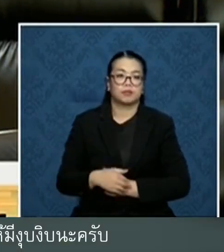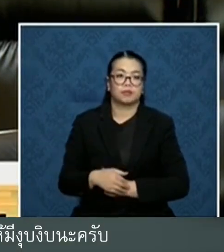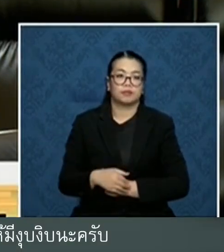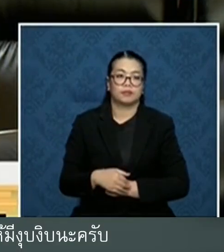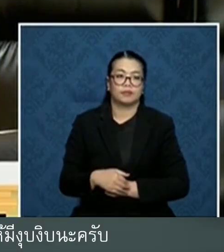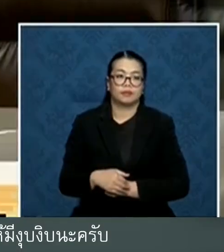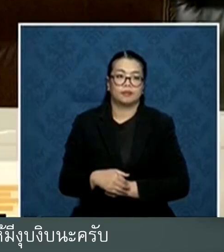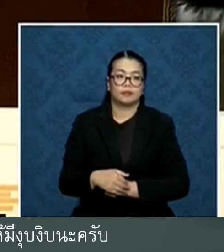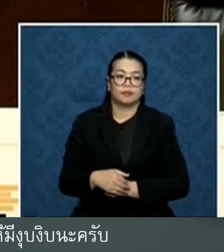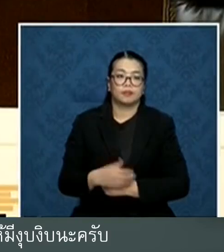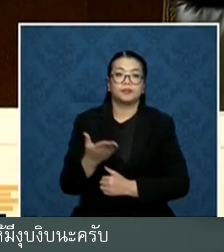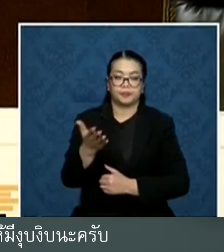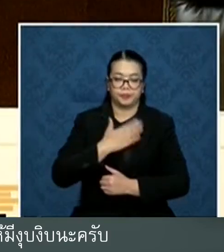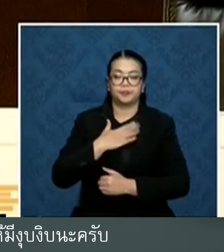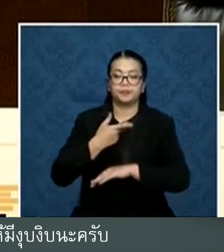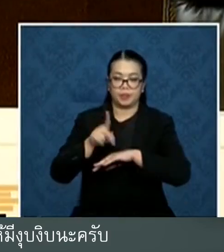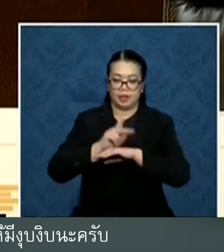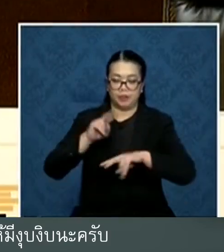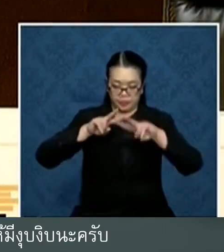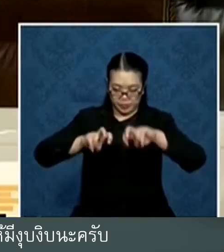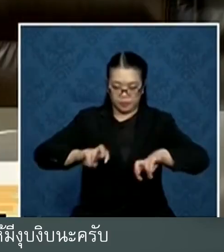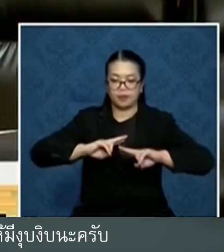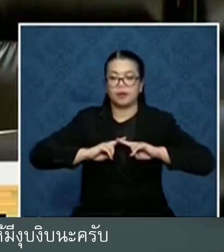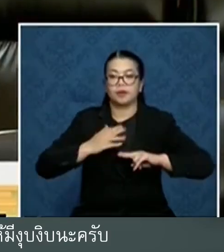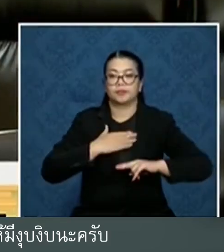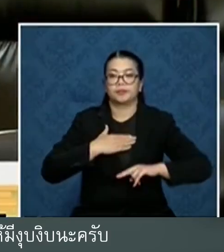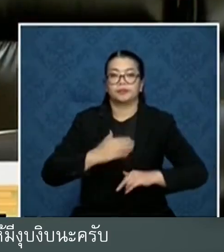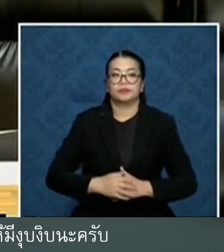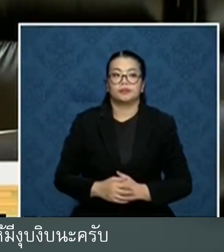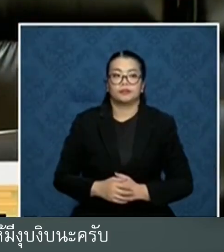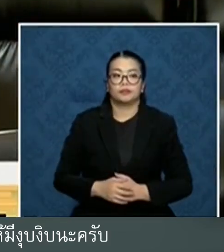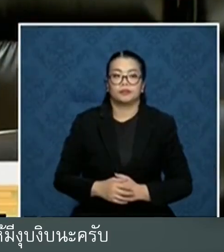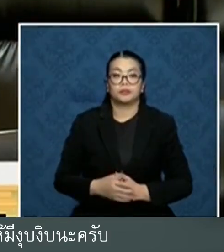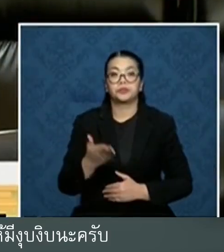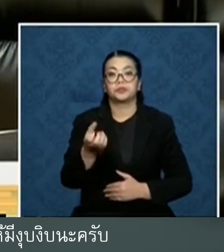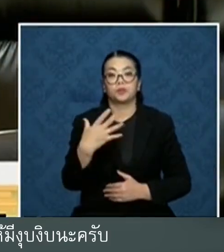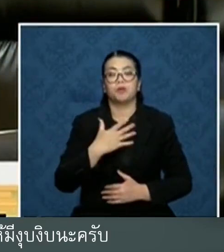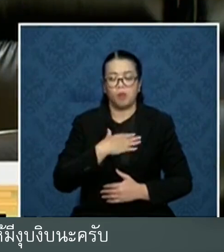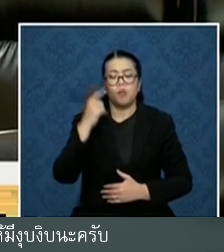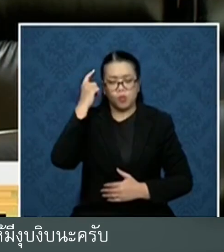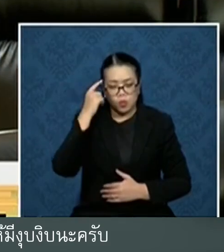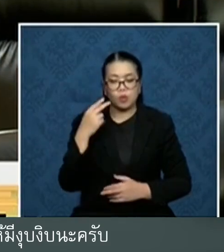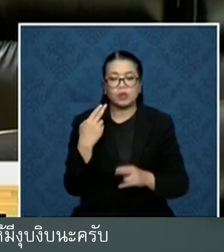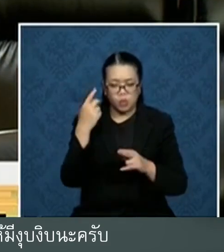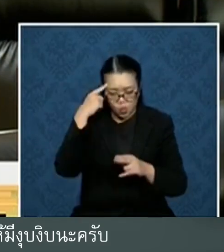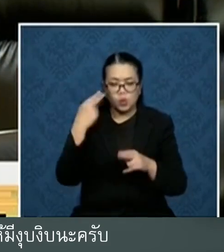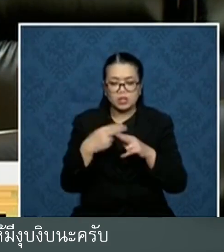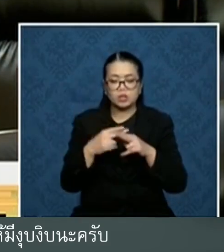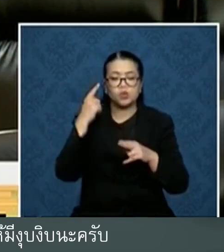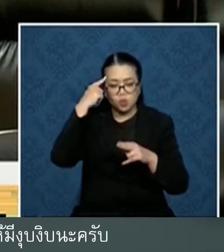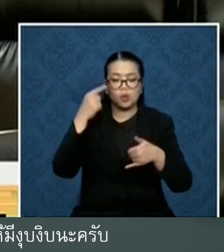นะที่จะเอาเลือกข้างนอกเข้ามาสู่ในสภาแห่งนี้ท่านประธานผมรู้ว่าที่กำลังจะพูดถึงคนชื่อทักษิณ